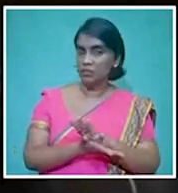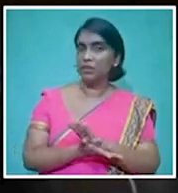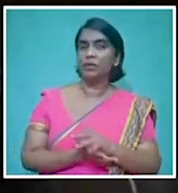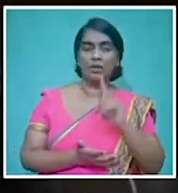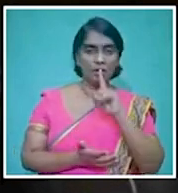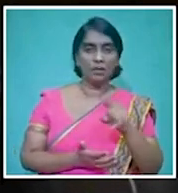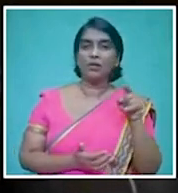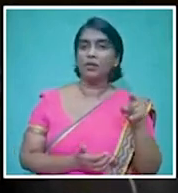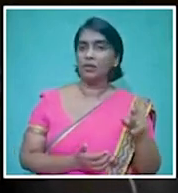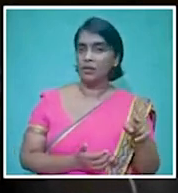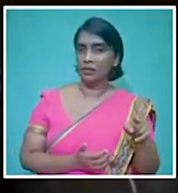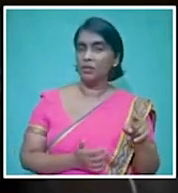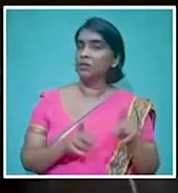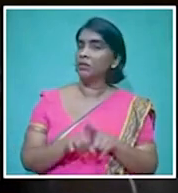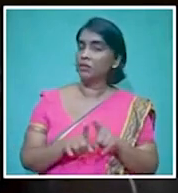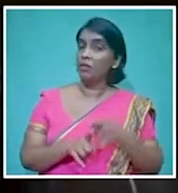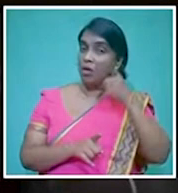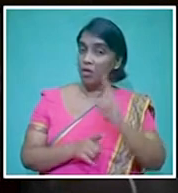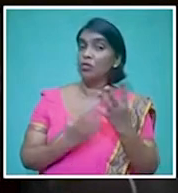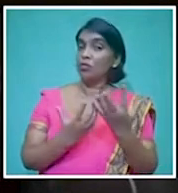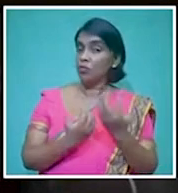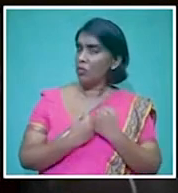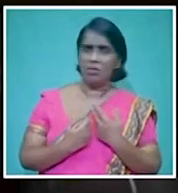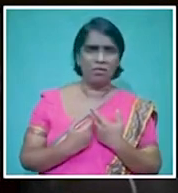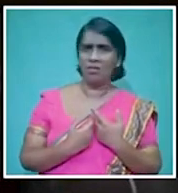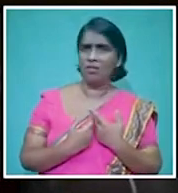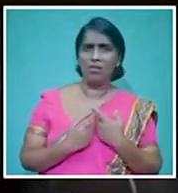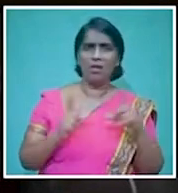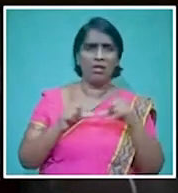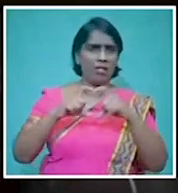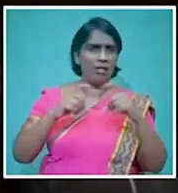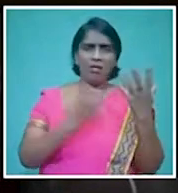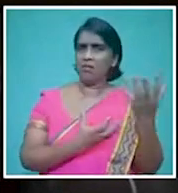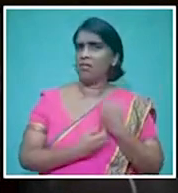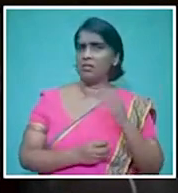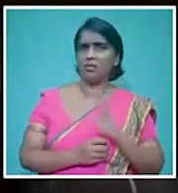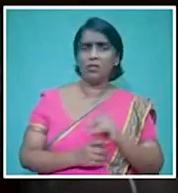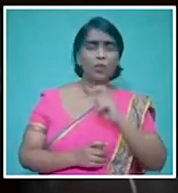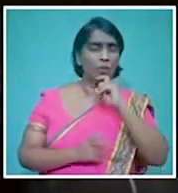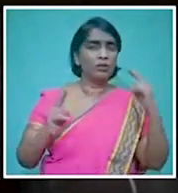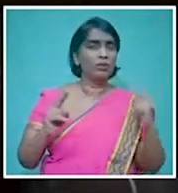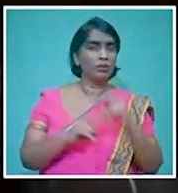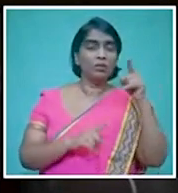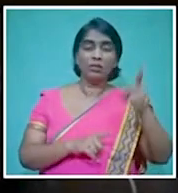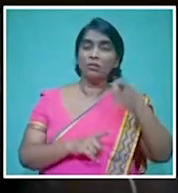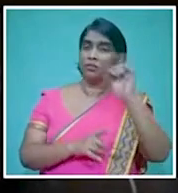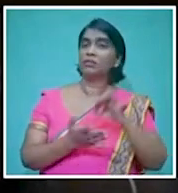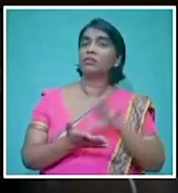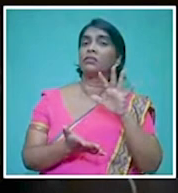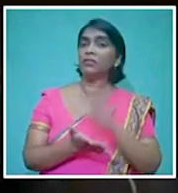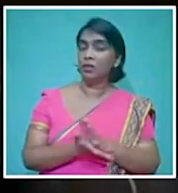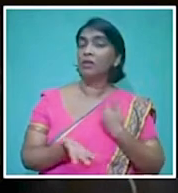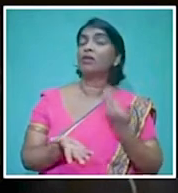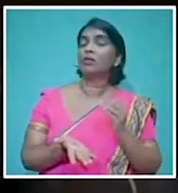තියෙනවා. එහෙම අවසර ගත යුතුත් නැ බලපත්‍ර ගන්නෙත් නැ සුප්‍රීම් මුසාවියෙන් ඒ තහවුරු කරපු දේ මම